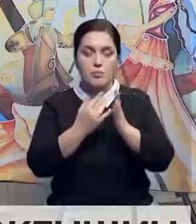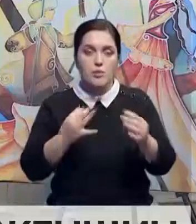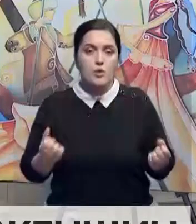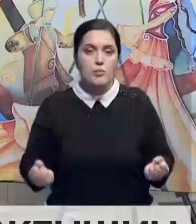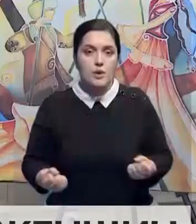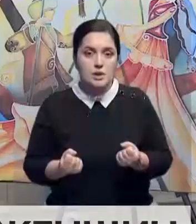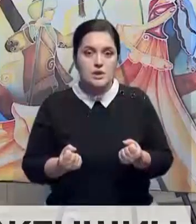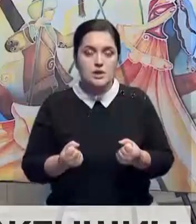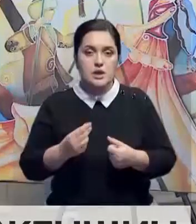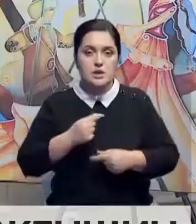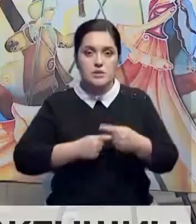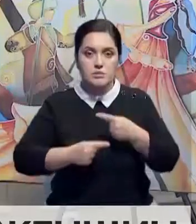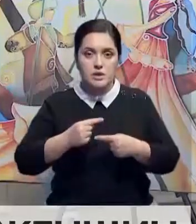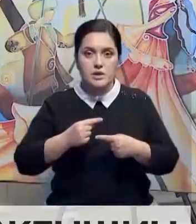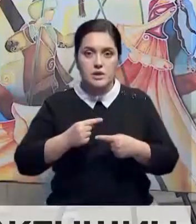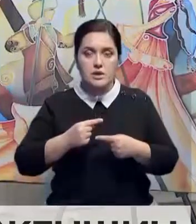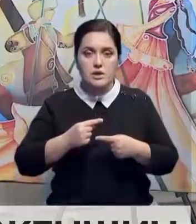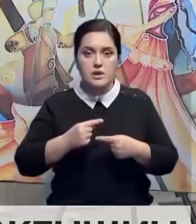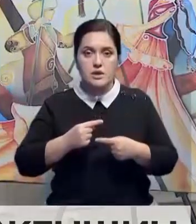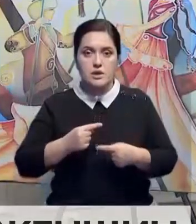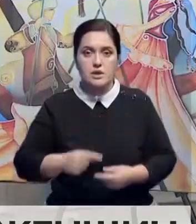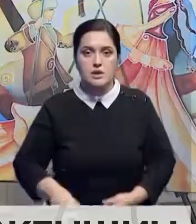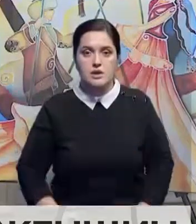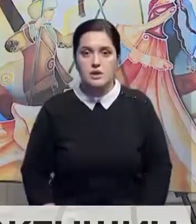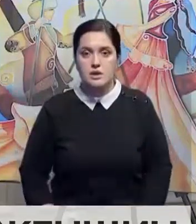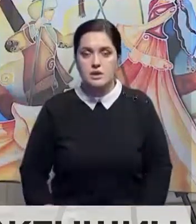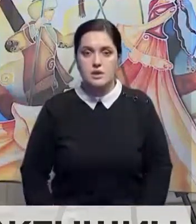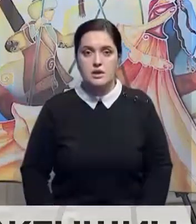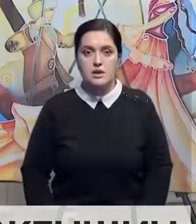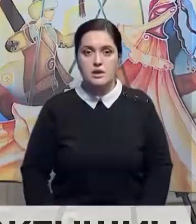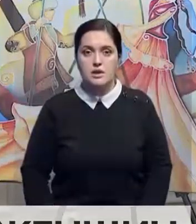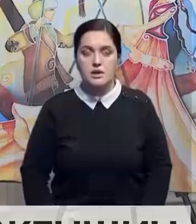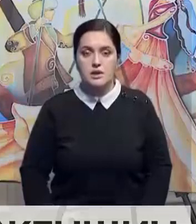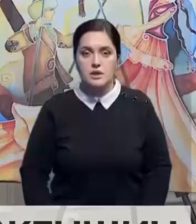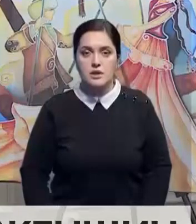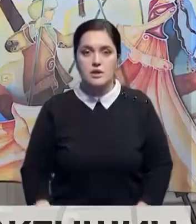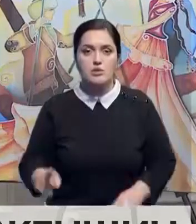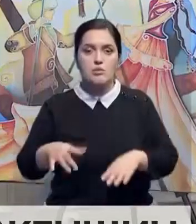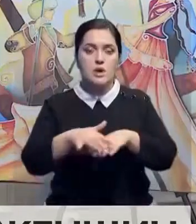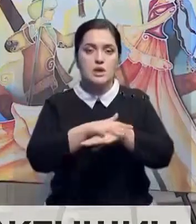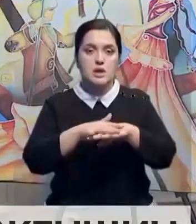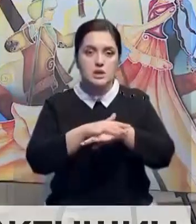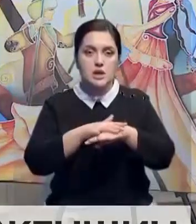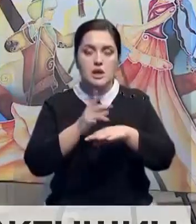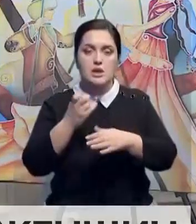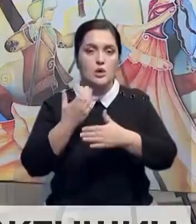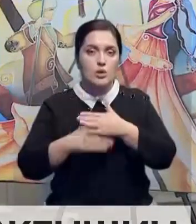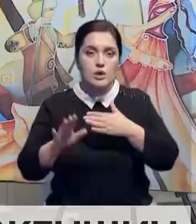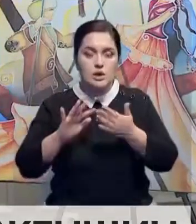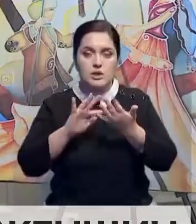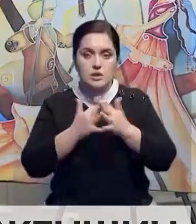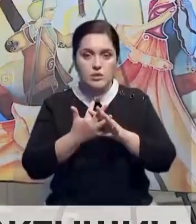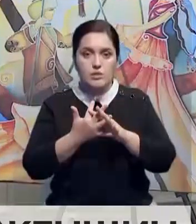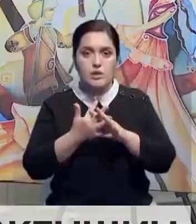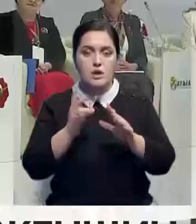поддержке предпринимательства в аулах, в селах, если мы хотим, чтобы население не уходила с аулов, не